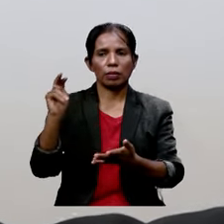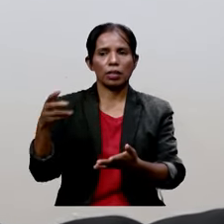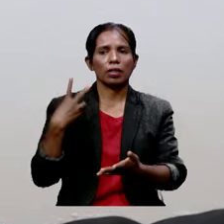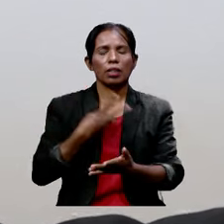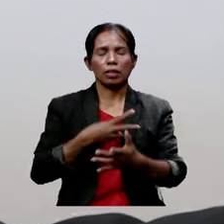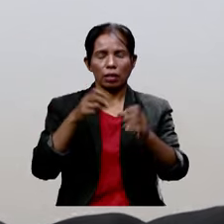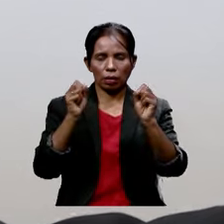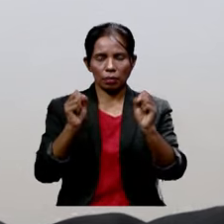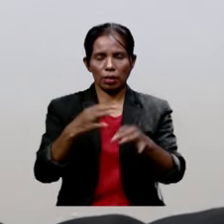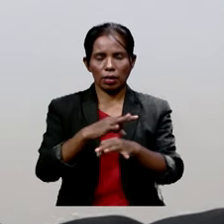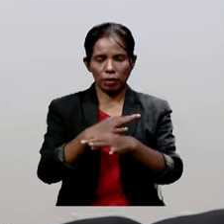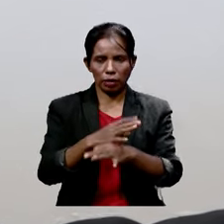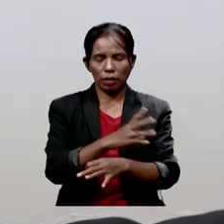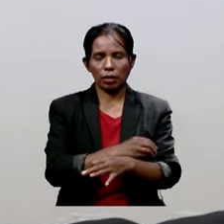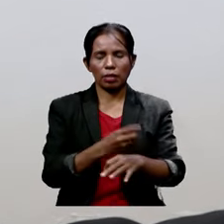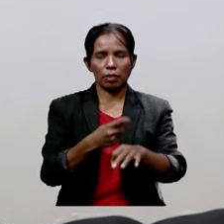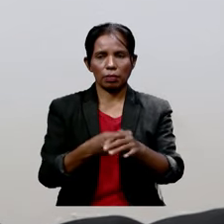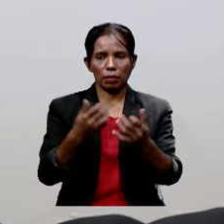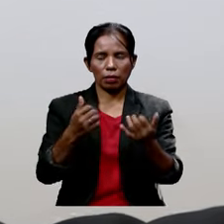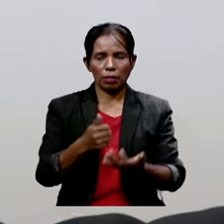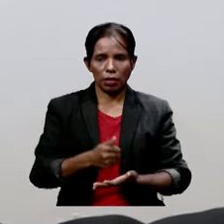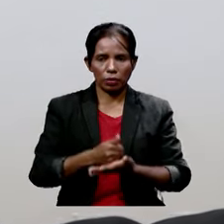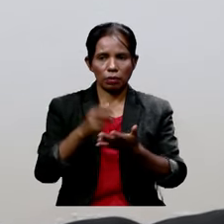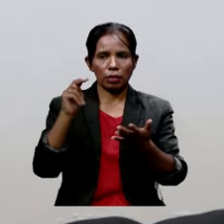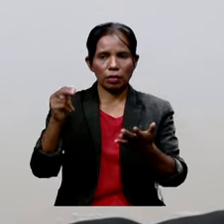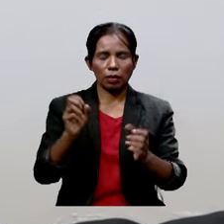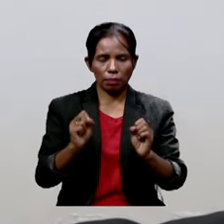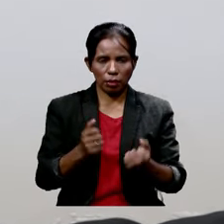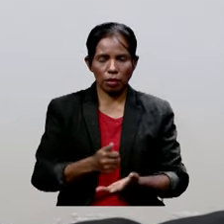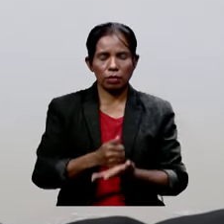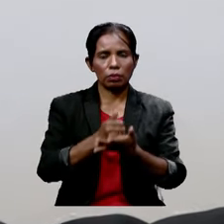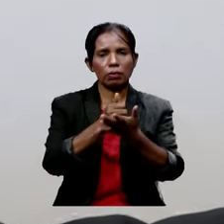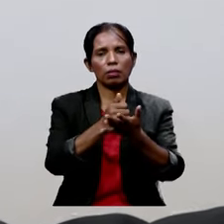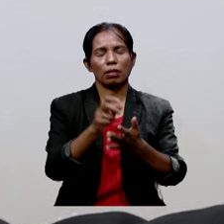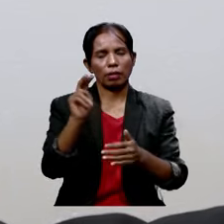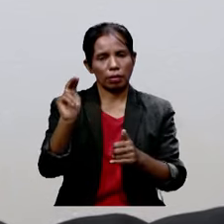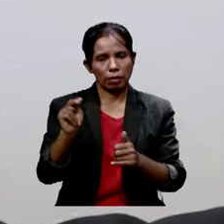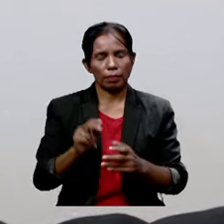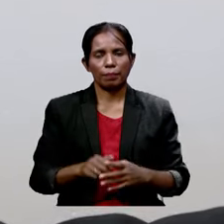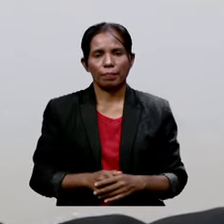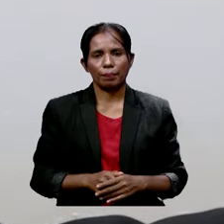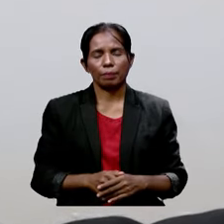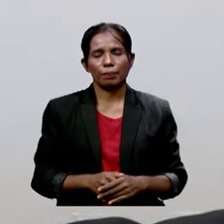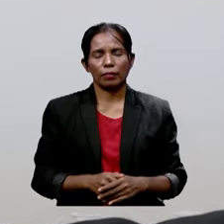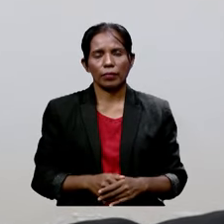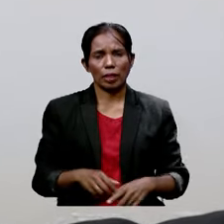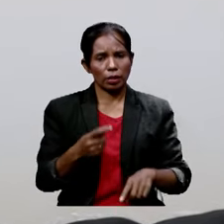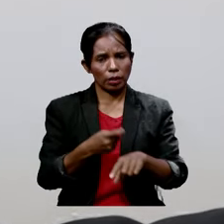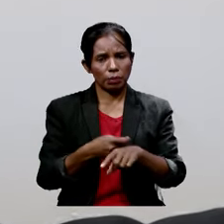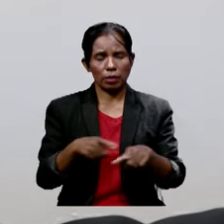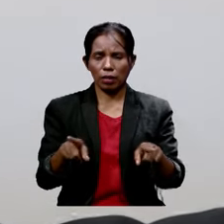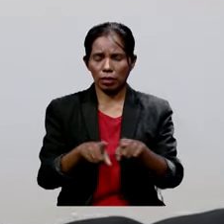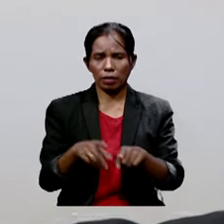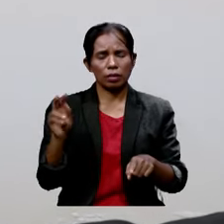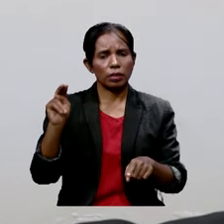bele recupera ni nia situasi bele tulung nia bele azuda nia tama ia situasi sira anesa nene